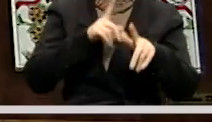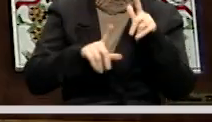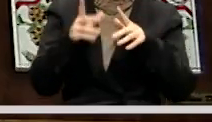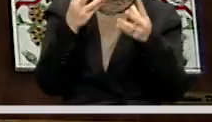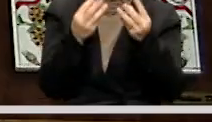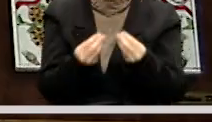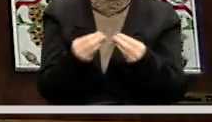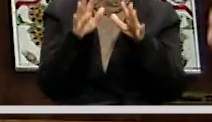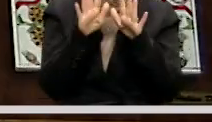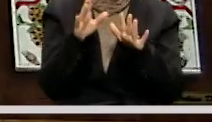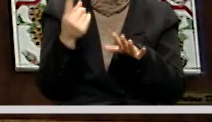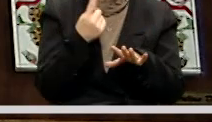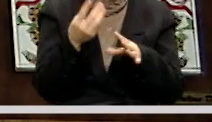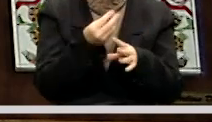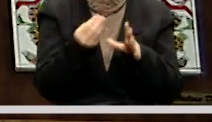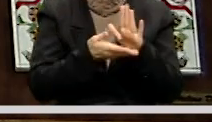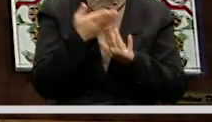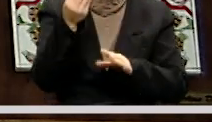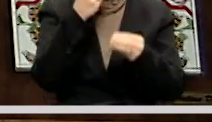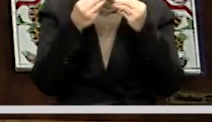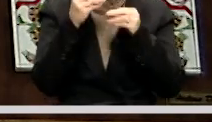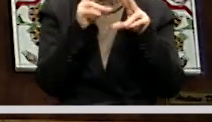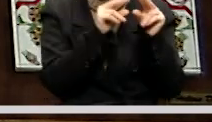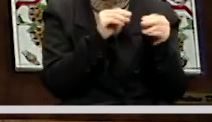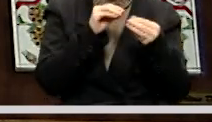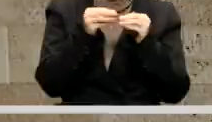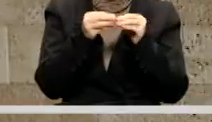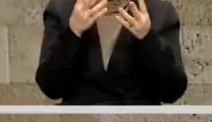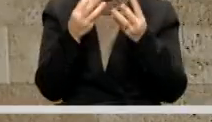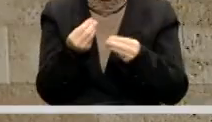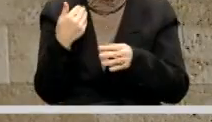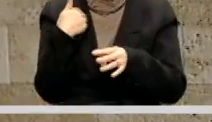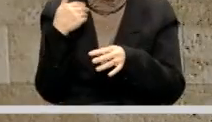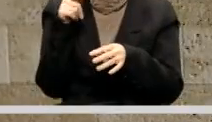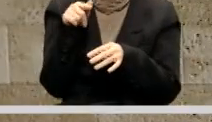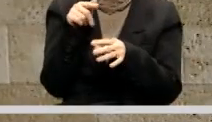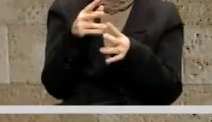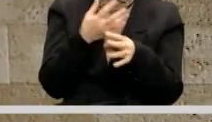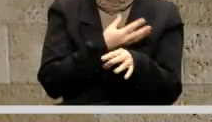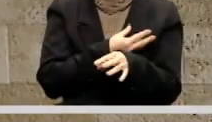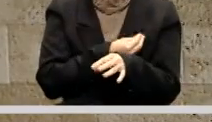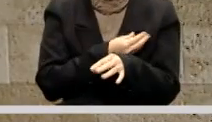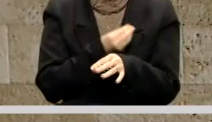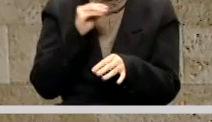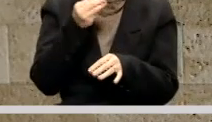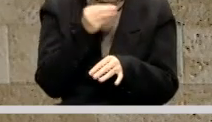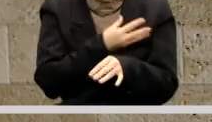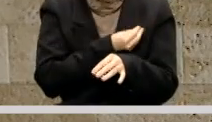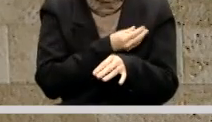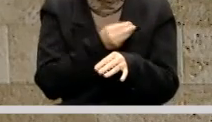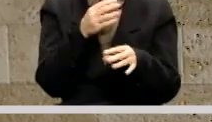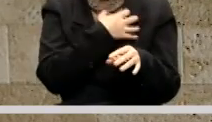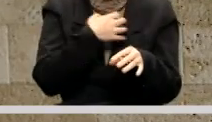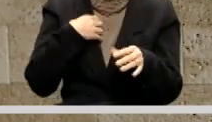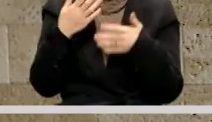tüketmemiz geceleri uyku uyuma problemine neden oluyor. Ben bunu emziren annelerde özellikle anlatmaya çalışıyorum